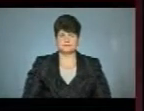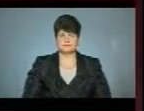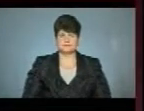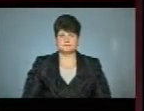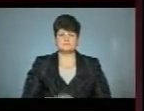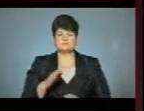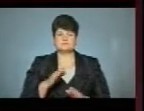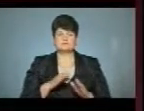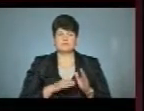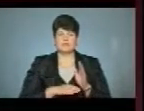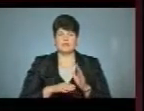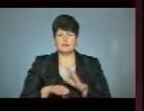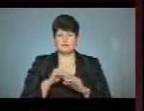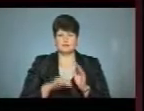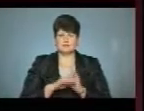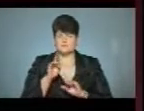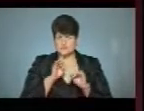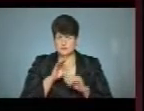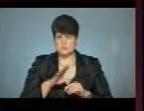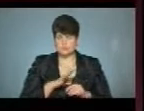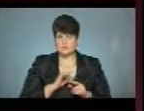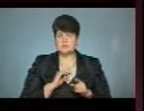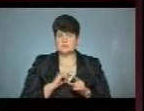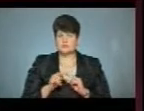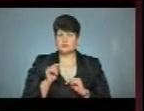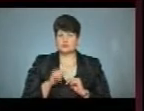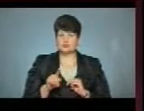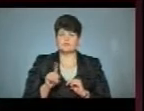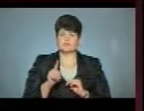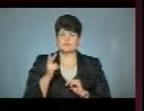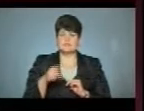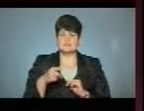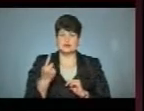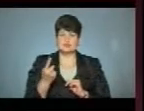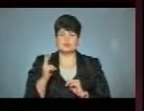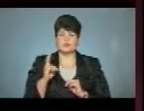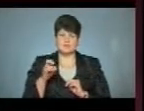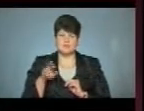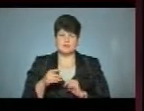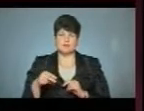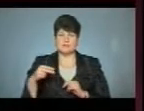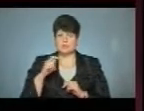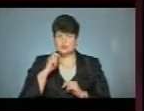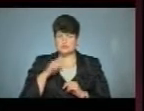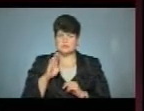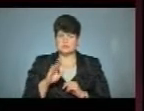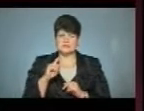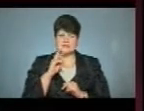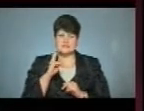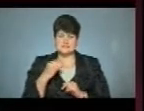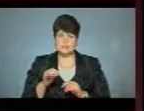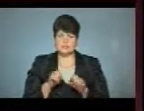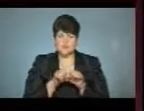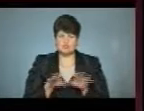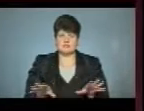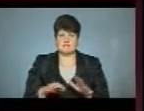Парламентські вибори у 2019 році відбулися раніше через те, що 21 квітня президент України Володимир Зеленський розпустив Верховну